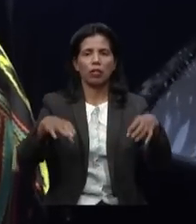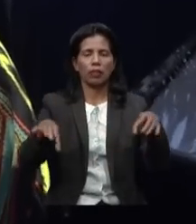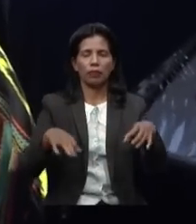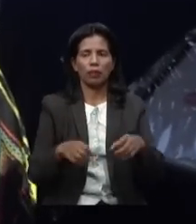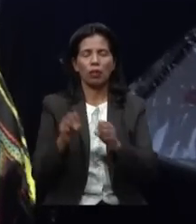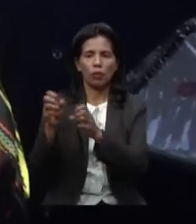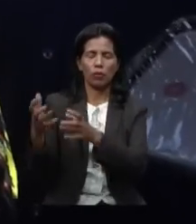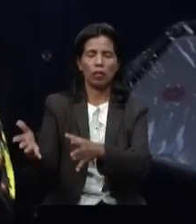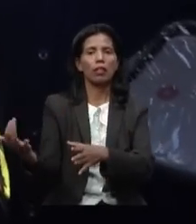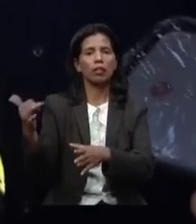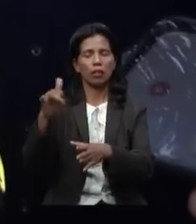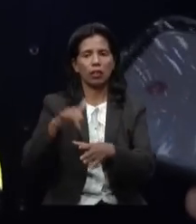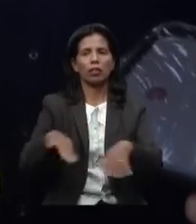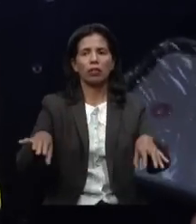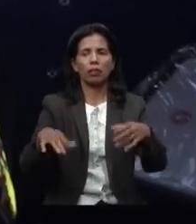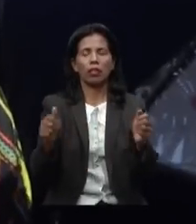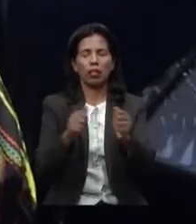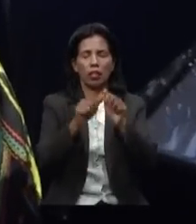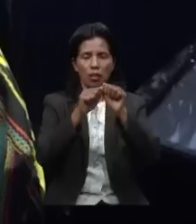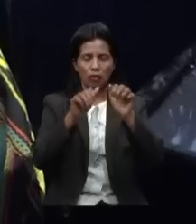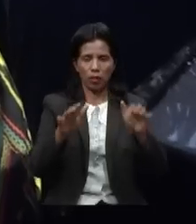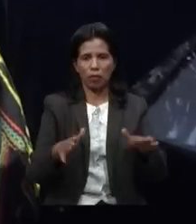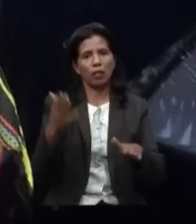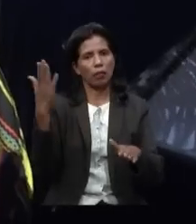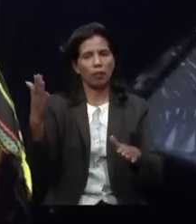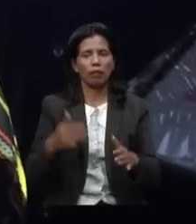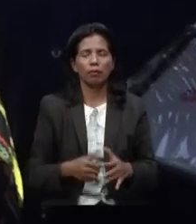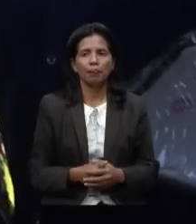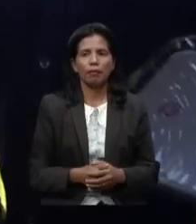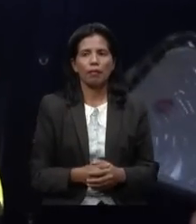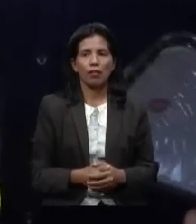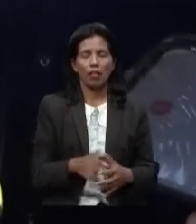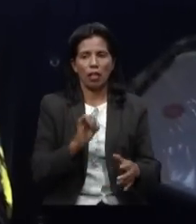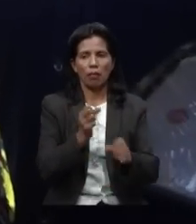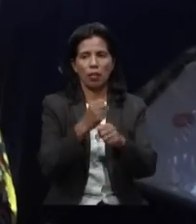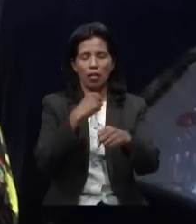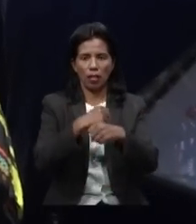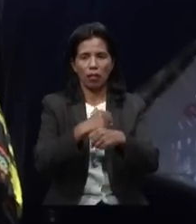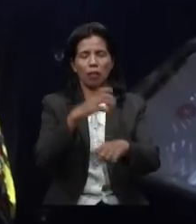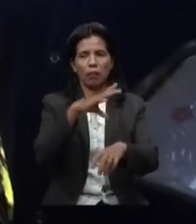khela sirnya kena hanesa administrasau ni haneba hau halu buat sirne